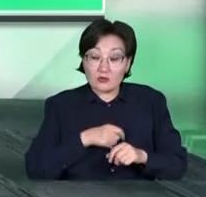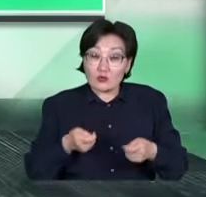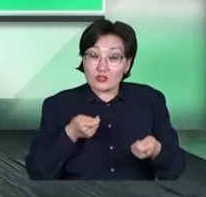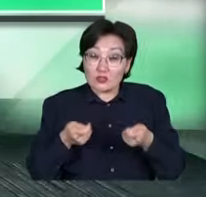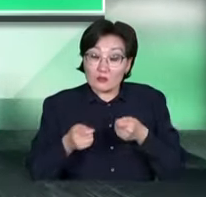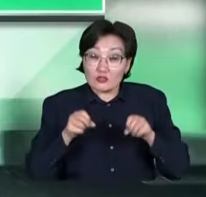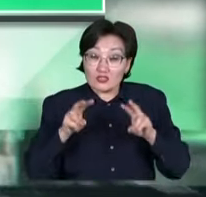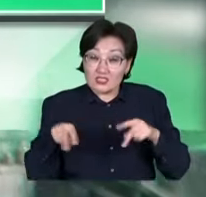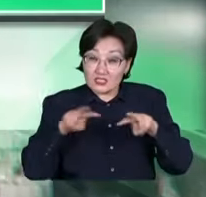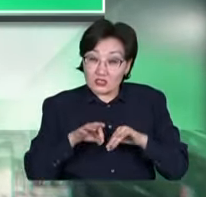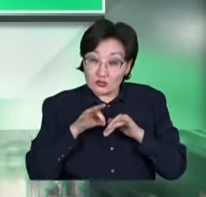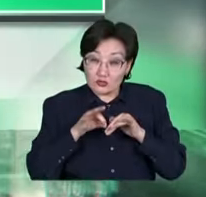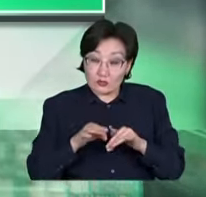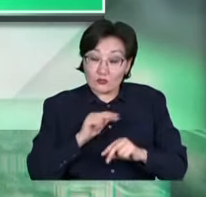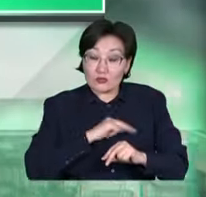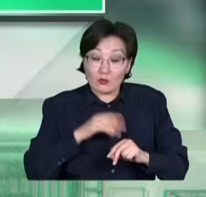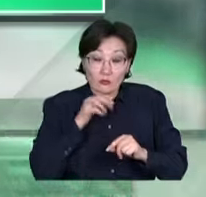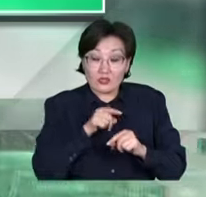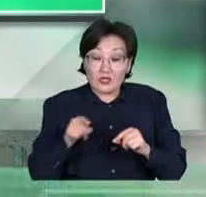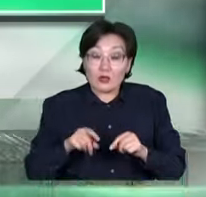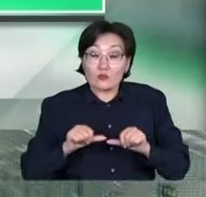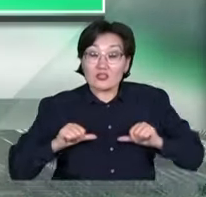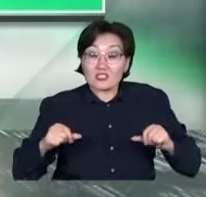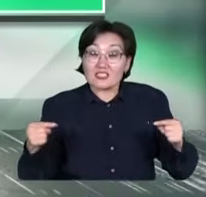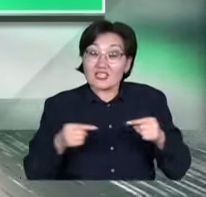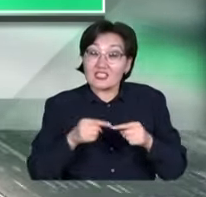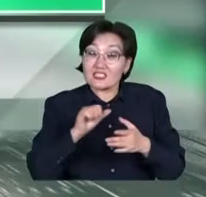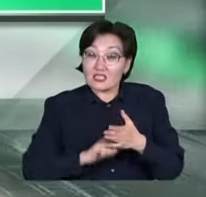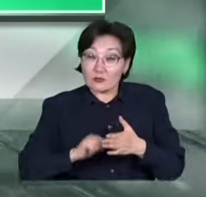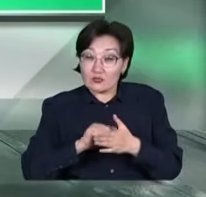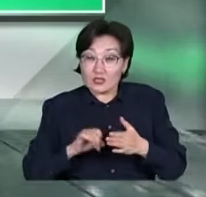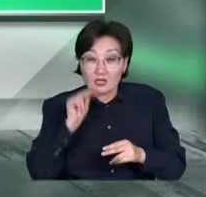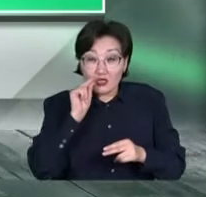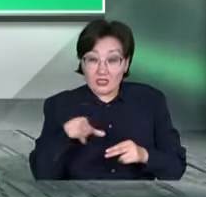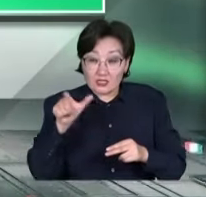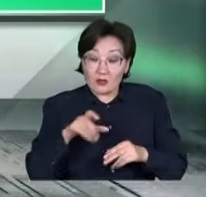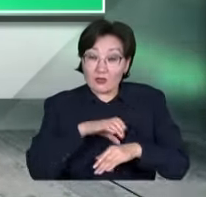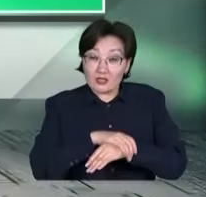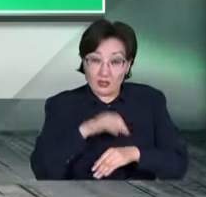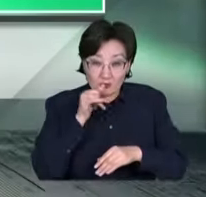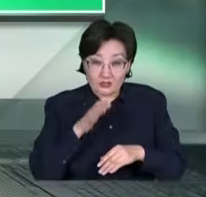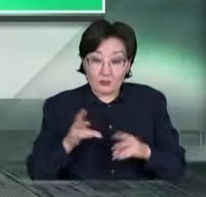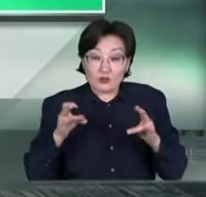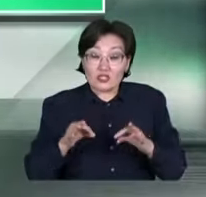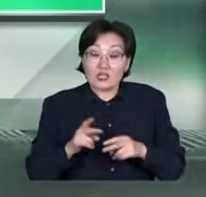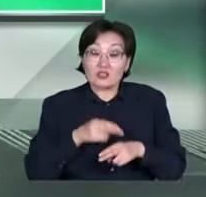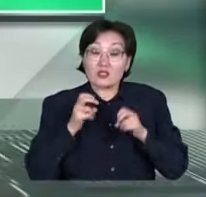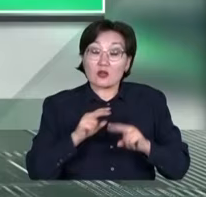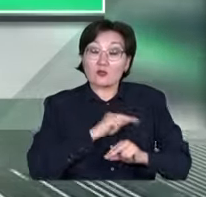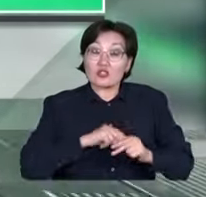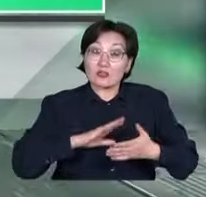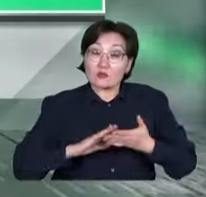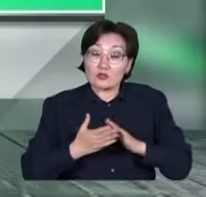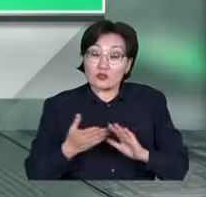төрағалығымен арнайы тексеру жүргізді. Жұмыс барысында комиссия нақты себептерді және кінәлілерді анықтай алмады, бірақ қауіпсіз еңбек